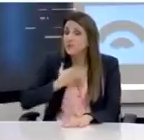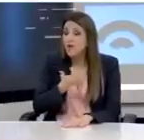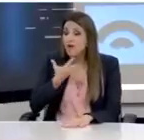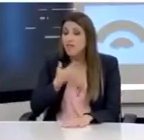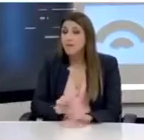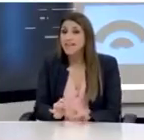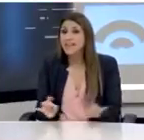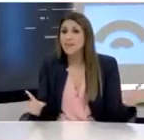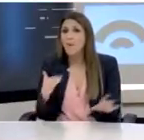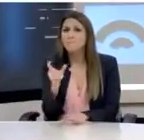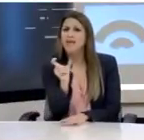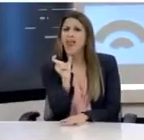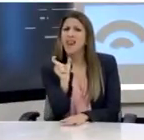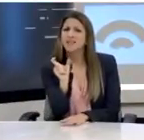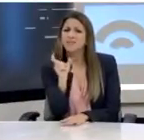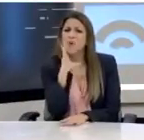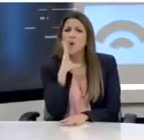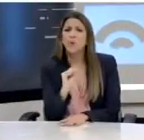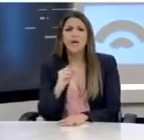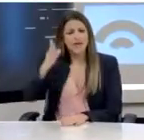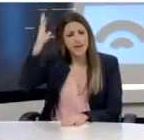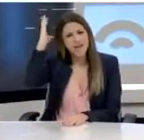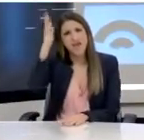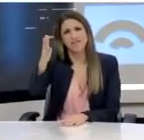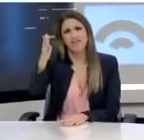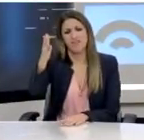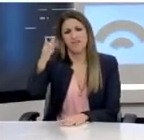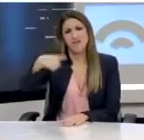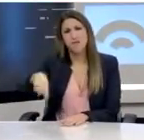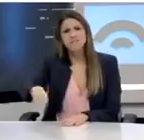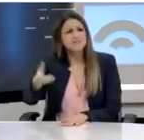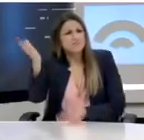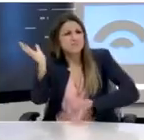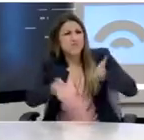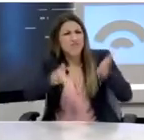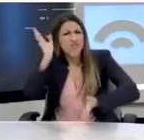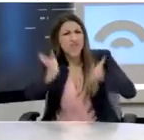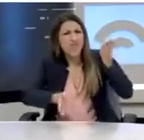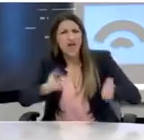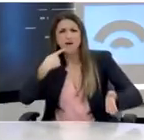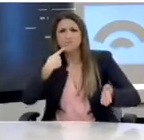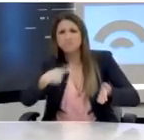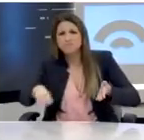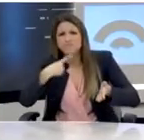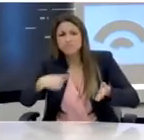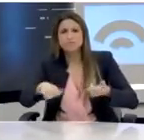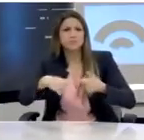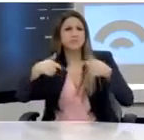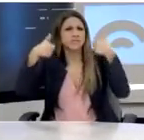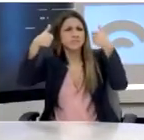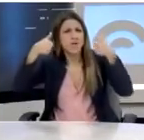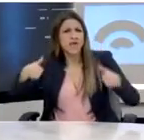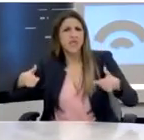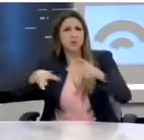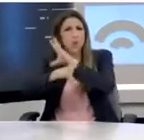μία λέξη για να καταδικάσετε αυτές τις ακραίες ενέργειες, αυτό το κλίμα τρομοκράτησης και εκφοβισμού